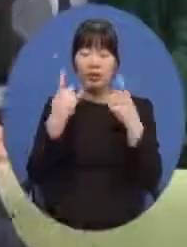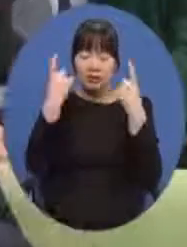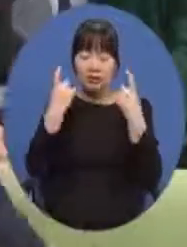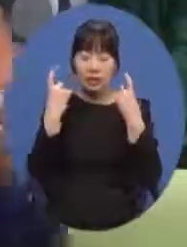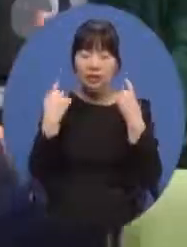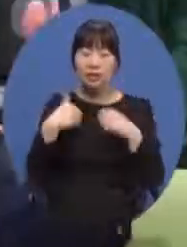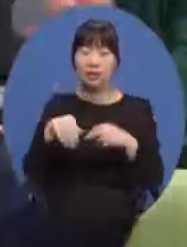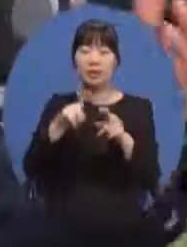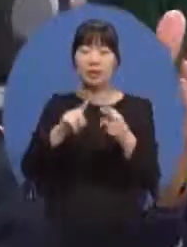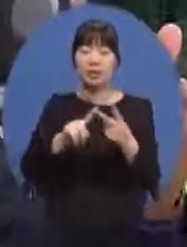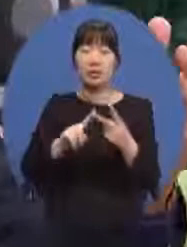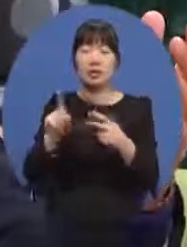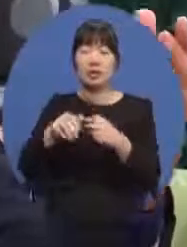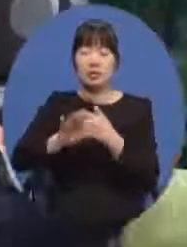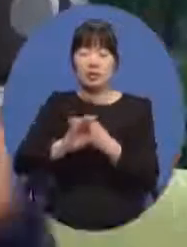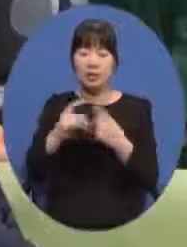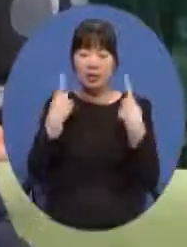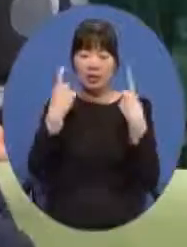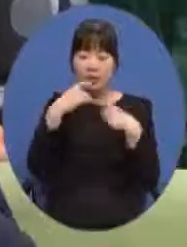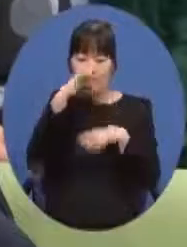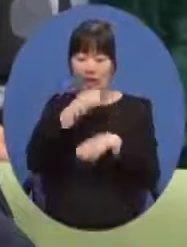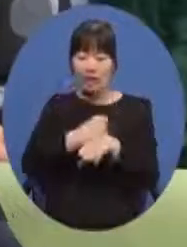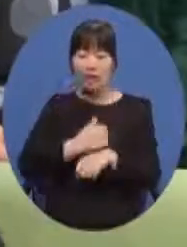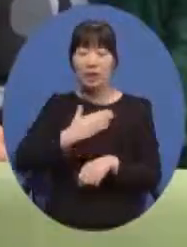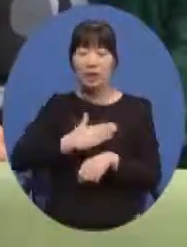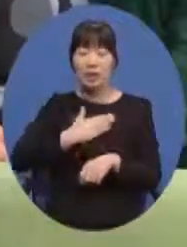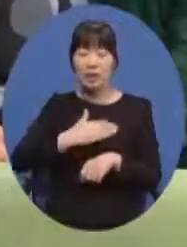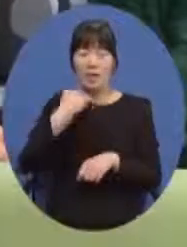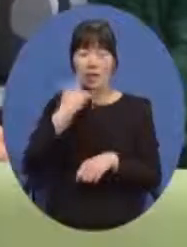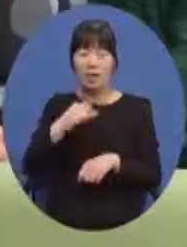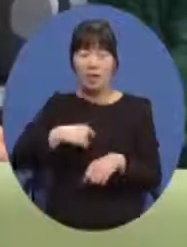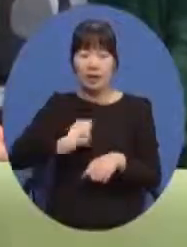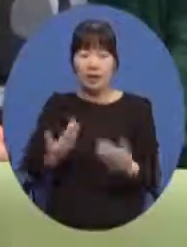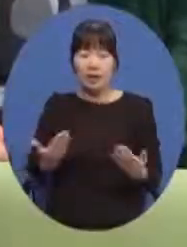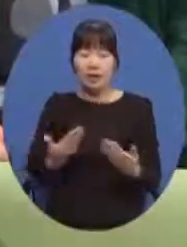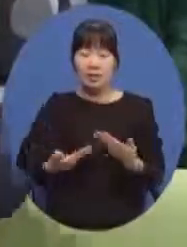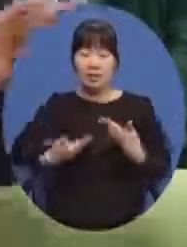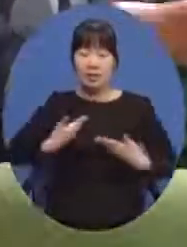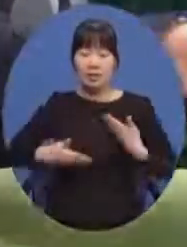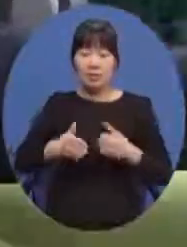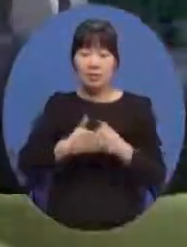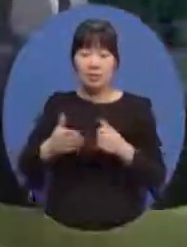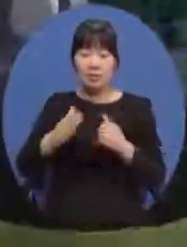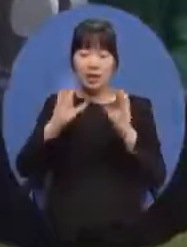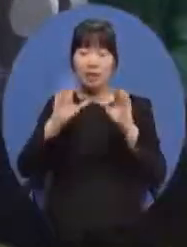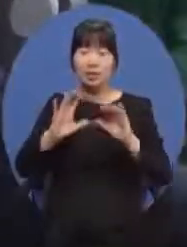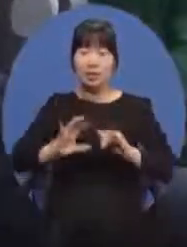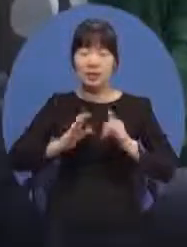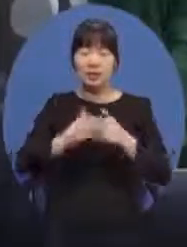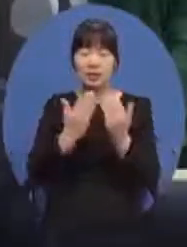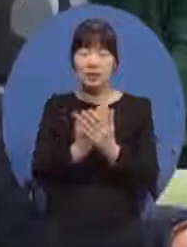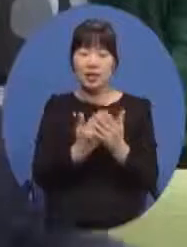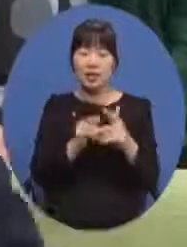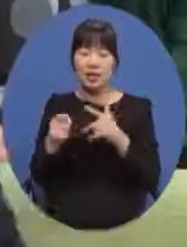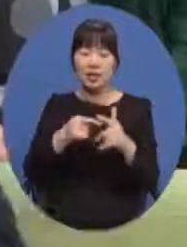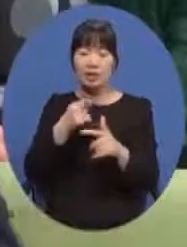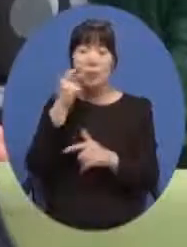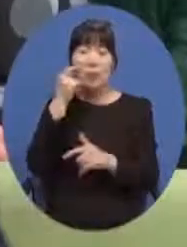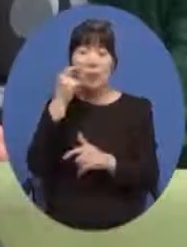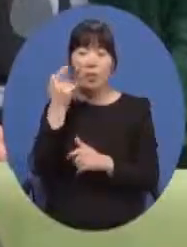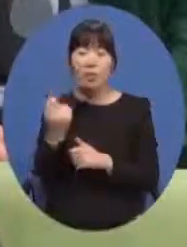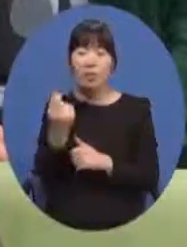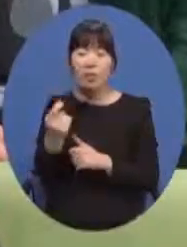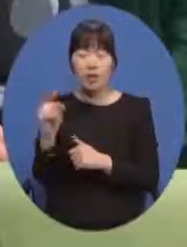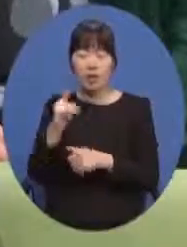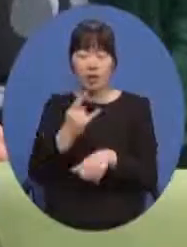그럼 아이들은 어디 가면 캠핑이 좋다는 걸 알고 있습니다. 부모들은 자기 하는 일이 바쁘니까 아이들 세계를 잘 이해를 못 하잖아요. 그러니까